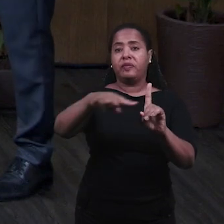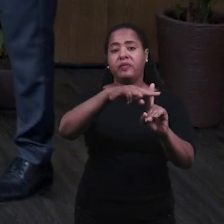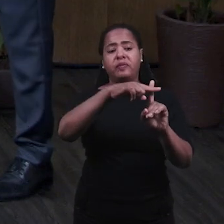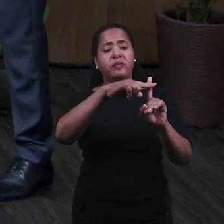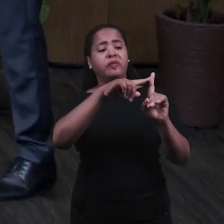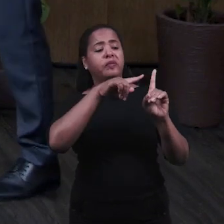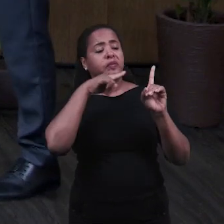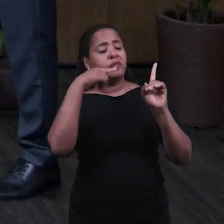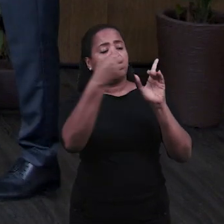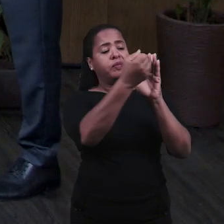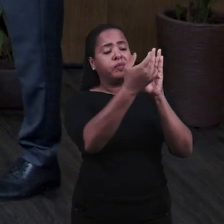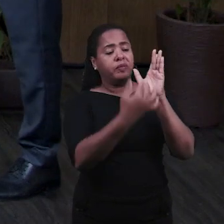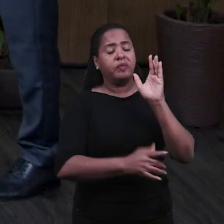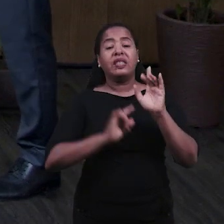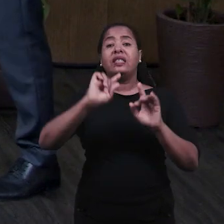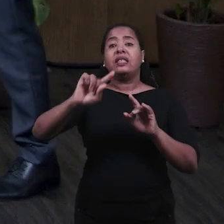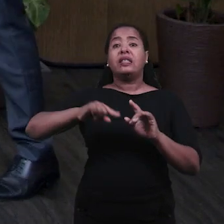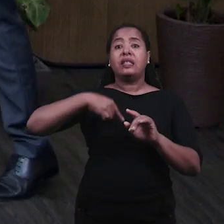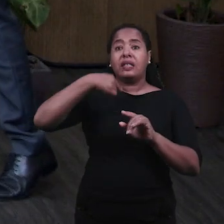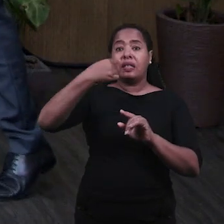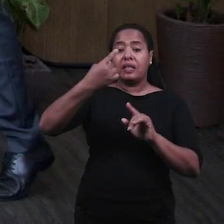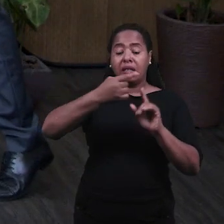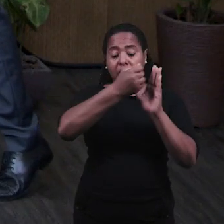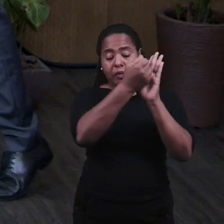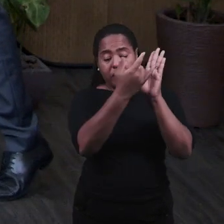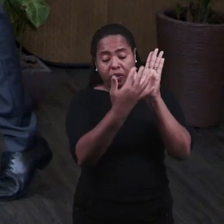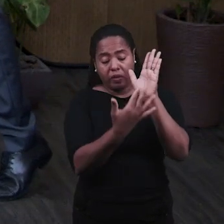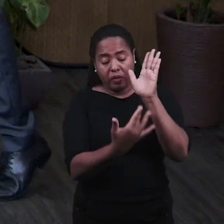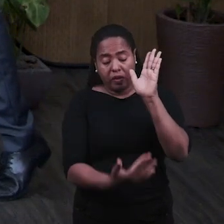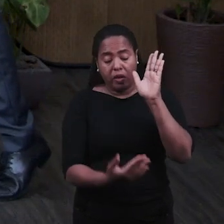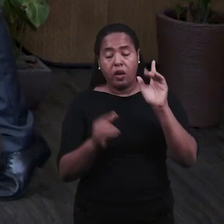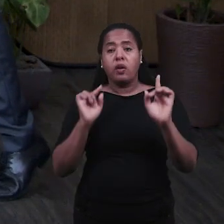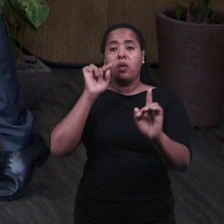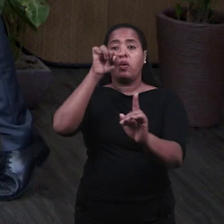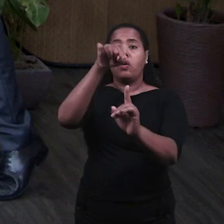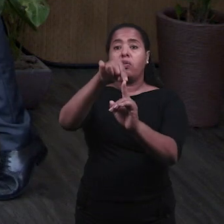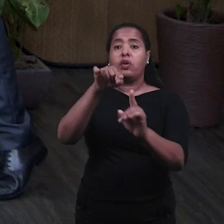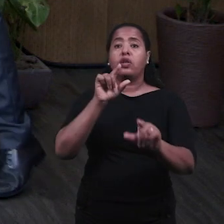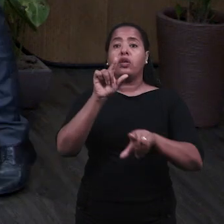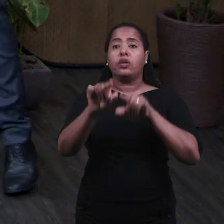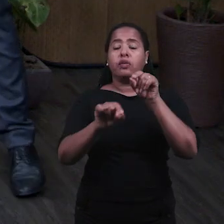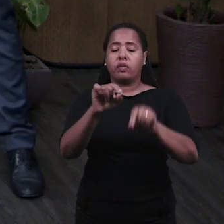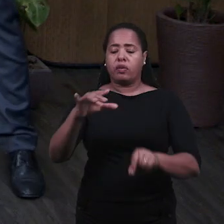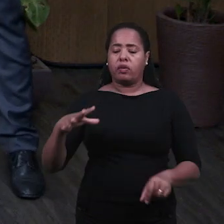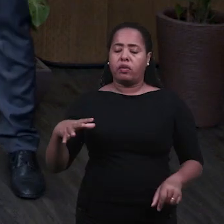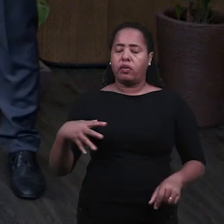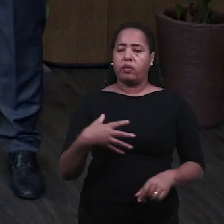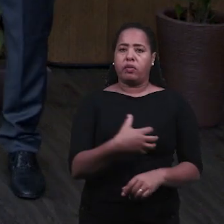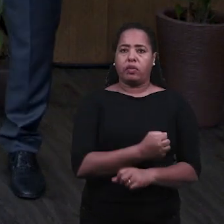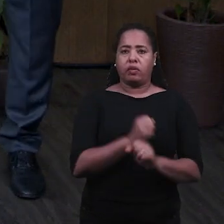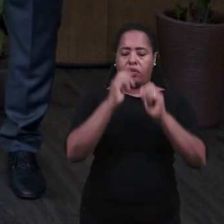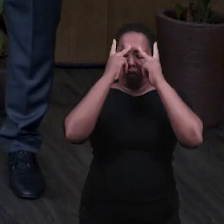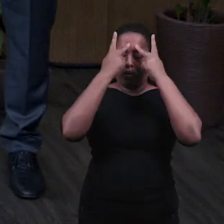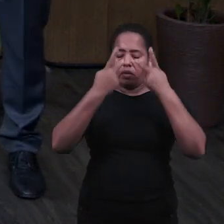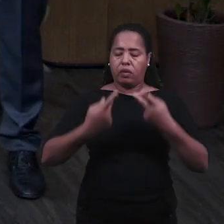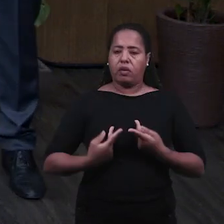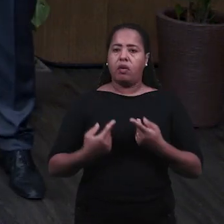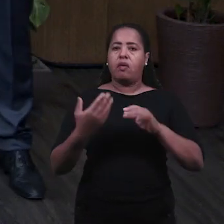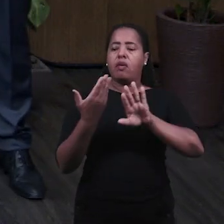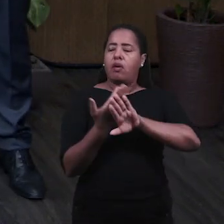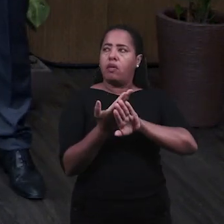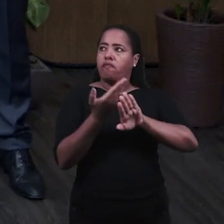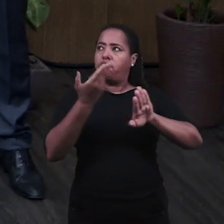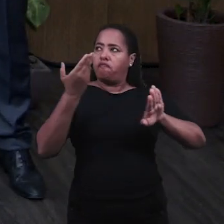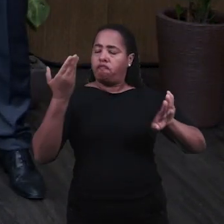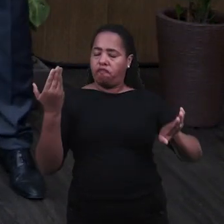croix après le versement de l'Esprit qui est sauvé, cherché l'homme qui